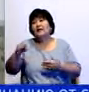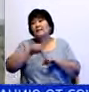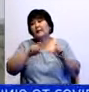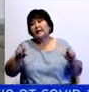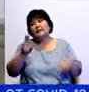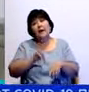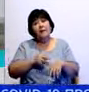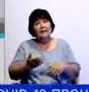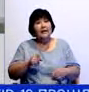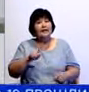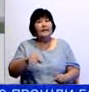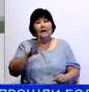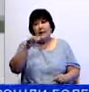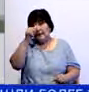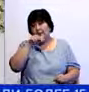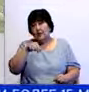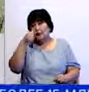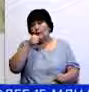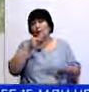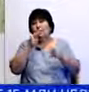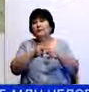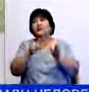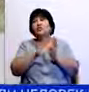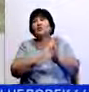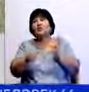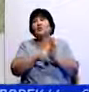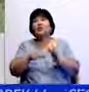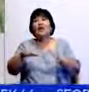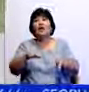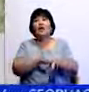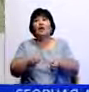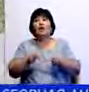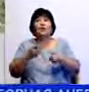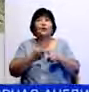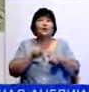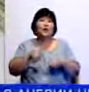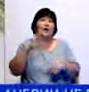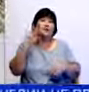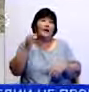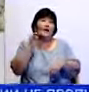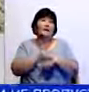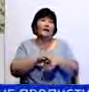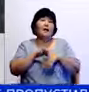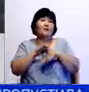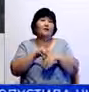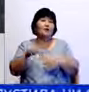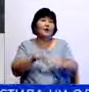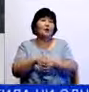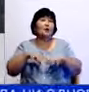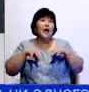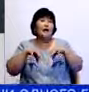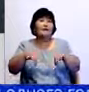за пять месяцев этого года пресечено 66 наркопреступлений в том числе пять фактов перевозки наркотиков